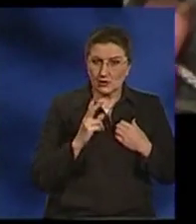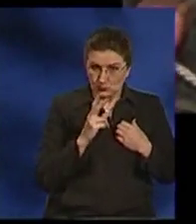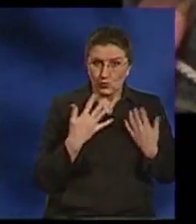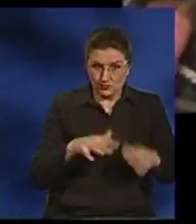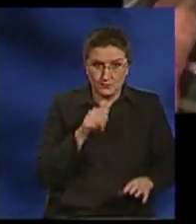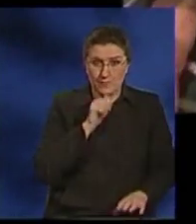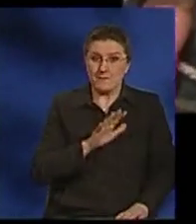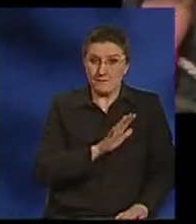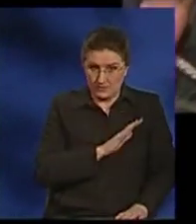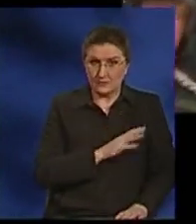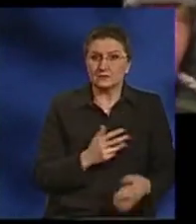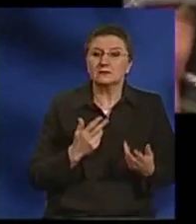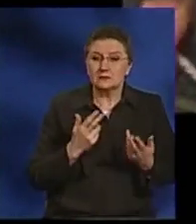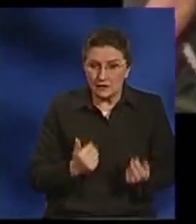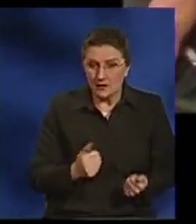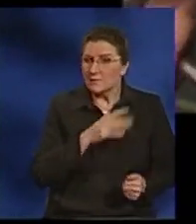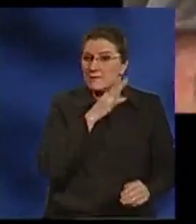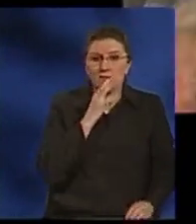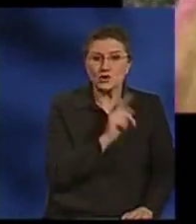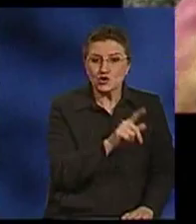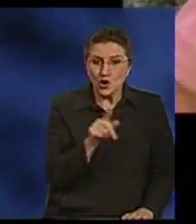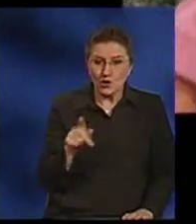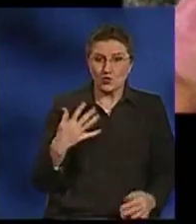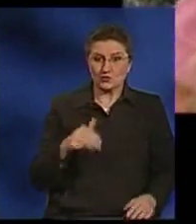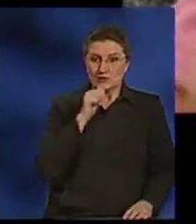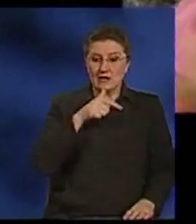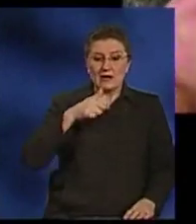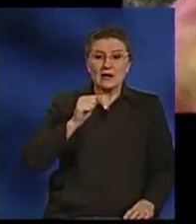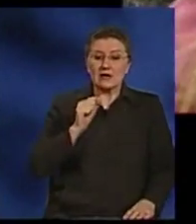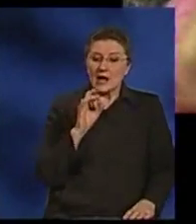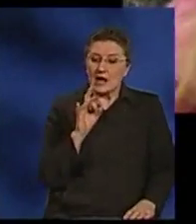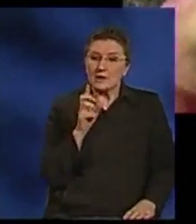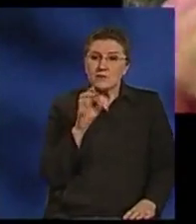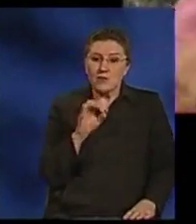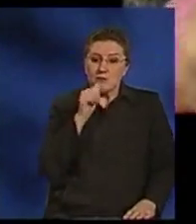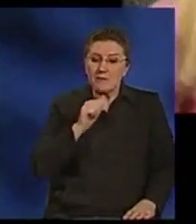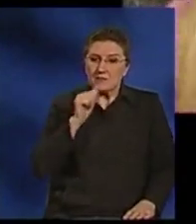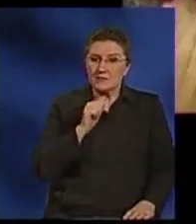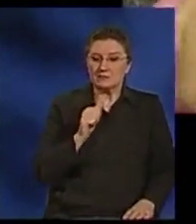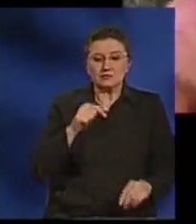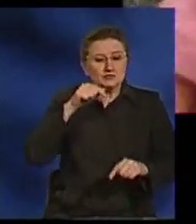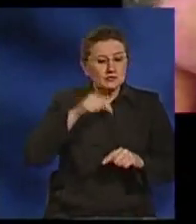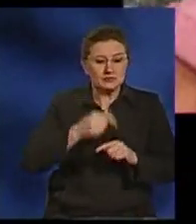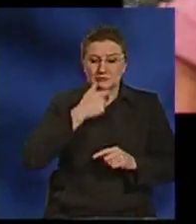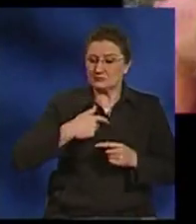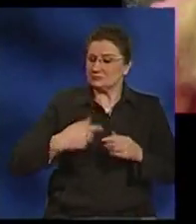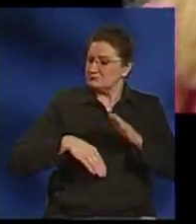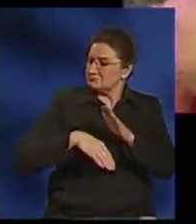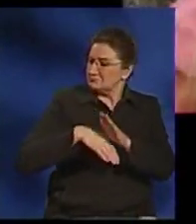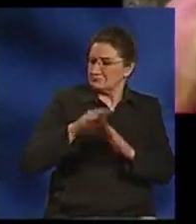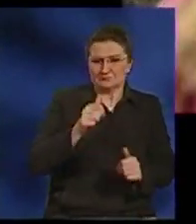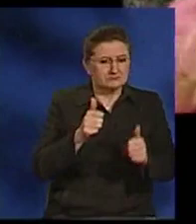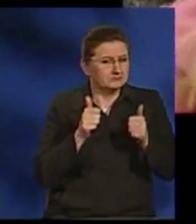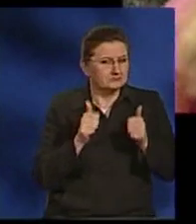его пробовал? Да, конечно. Многие лумяне. Даже Гарба попробовал. Он сказал, что чувствует себя прекрасно.